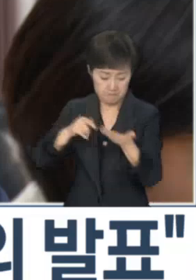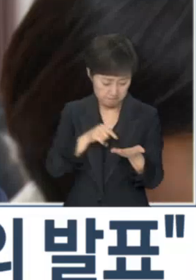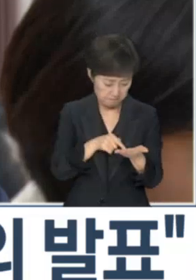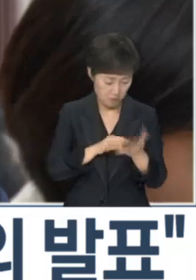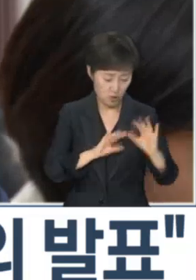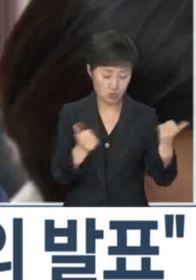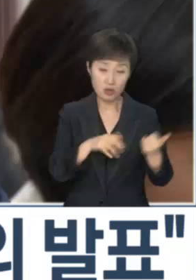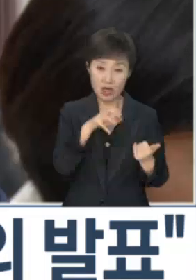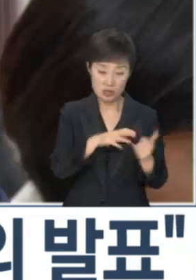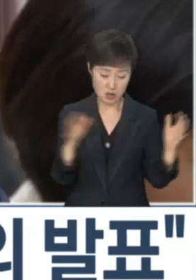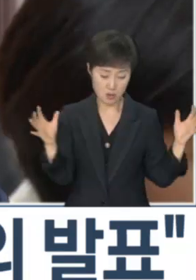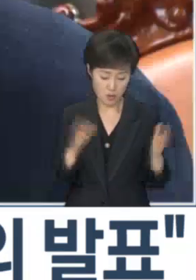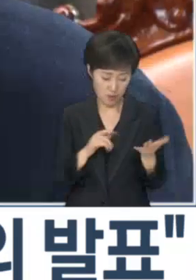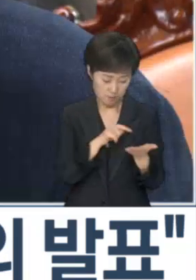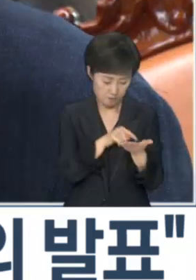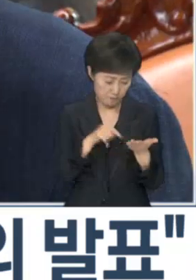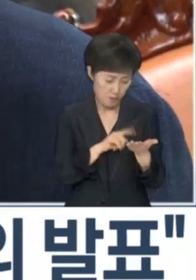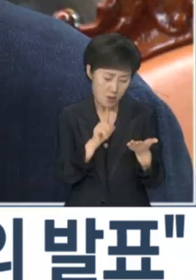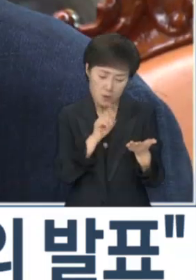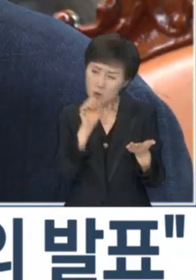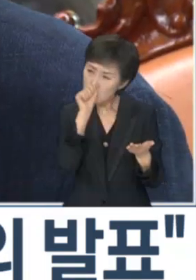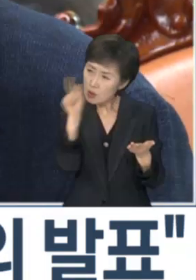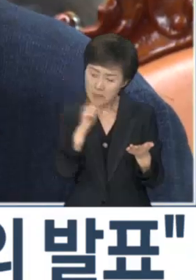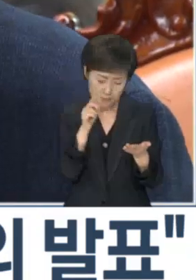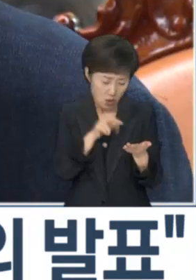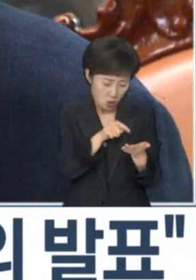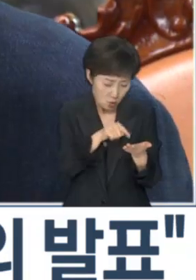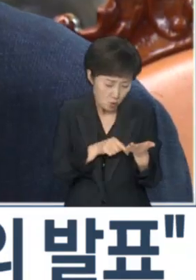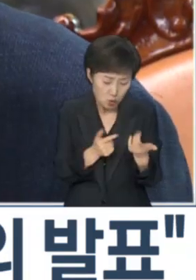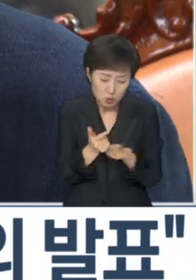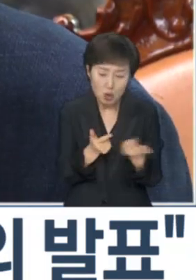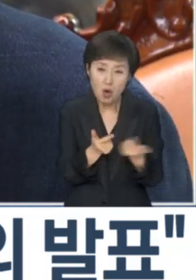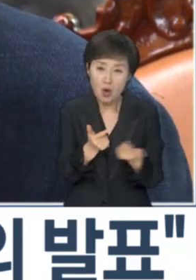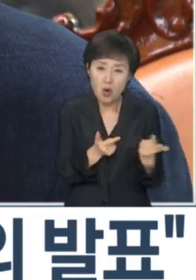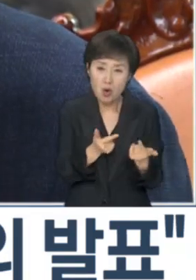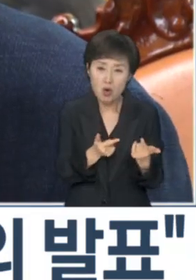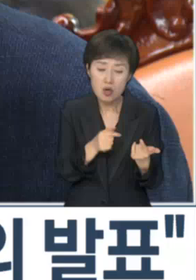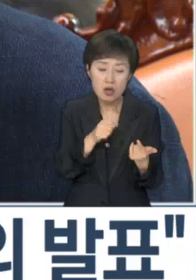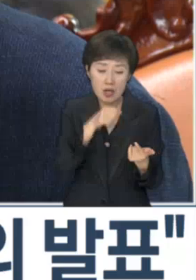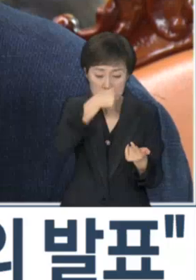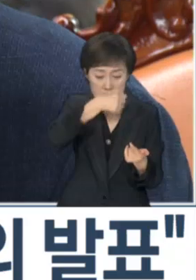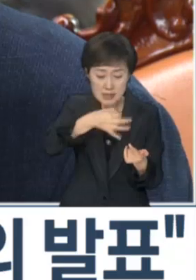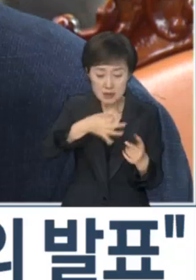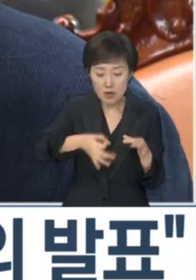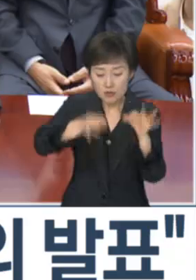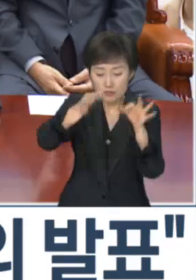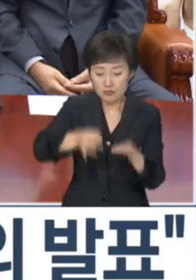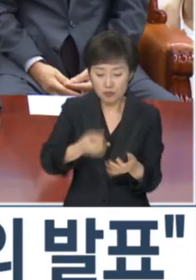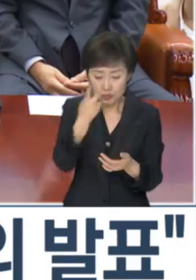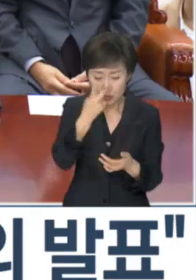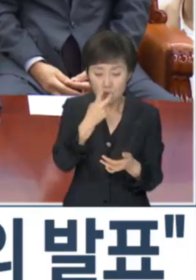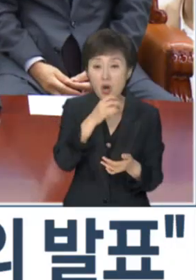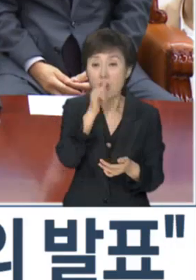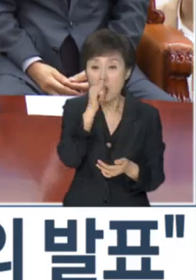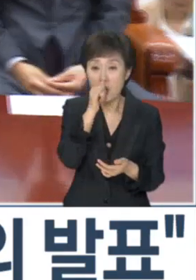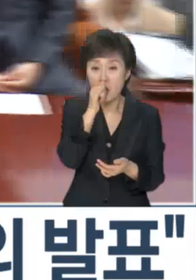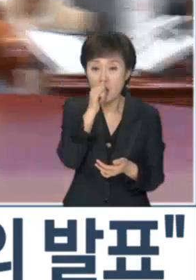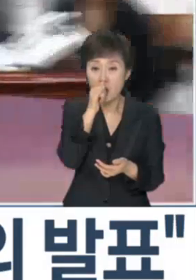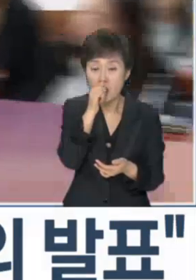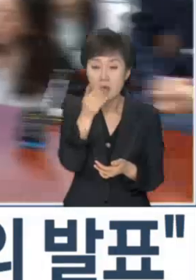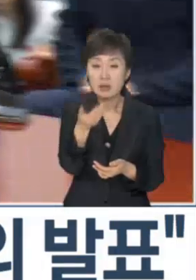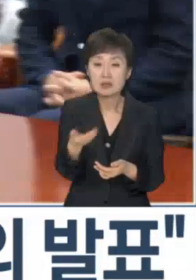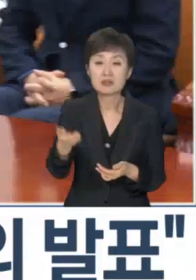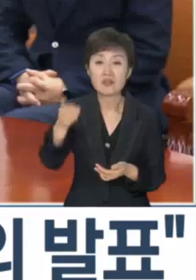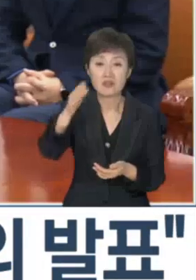대해서 협의하고 또 뭐 예산 조정을 하지 않습니까? 감액 심사도 하고 여러 가지를 하는데 그런 것이 지금 여당과